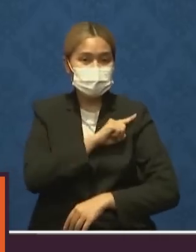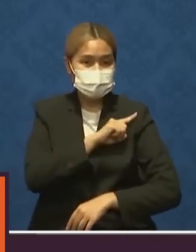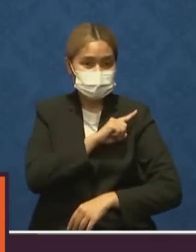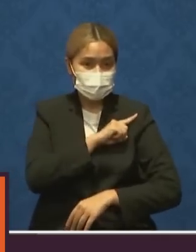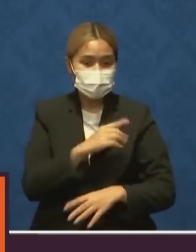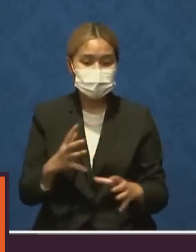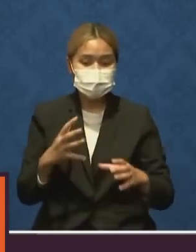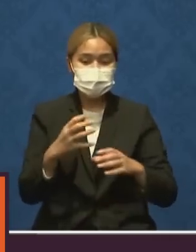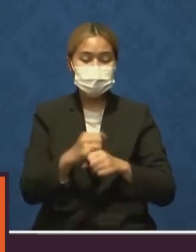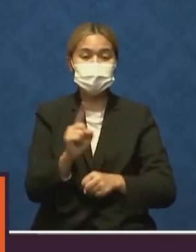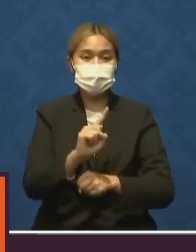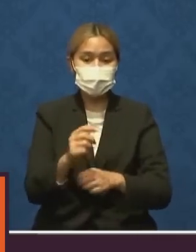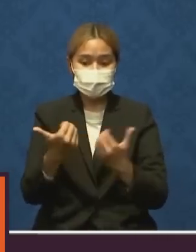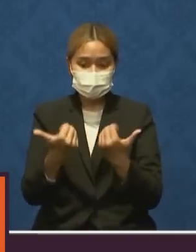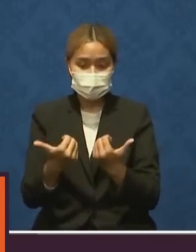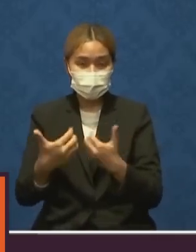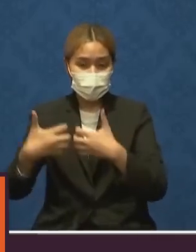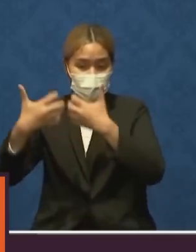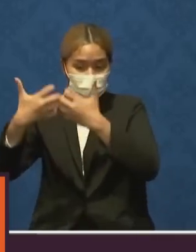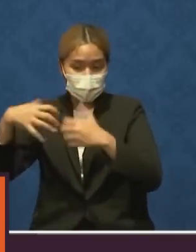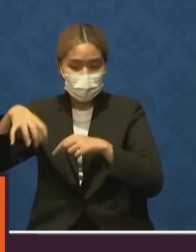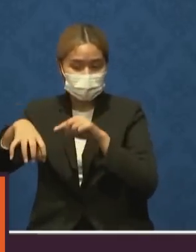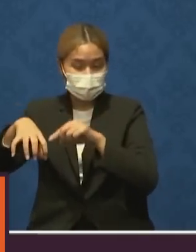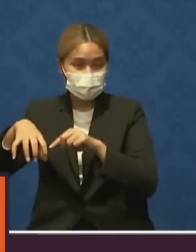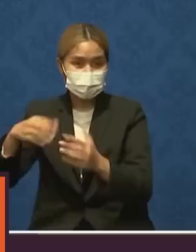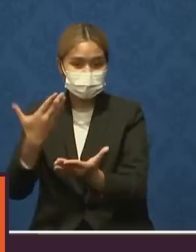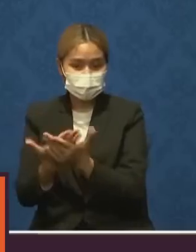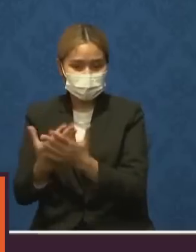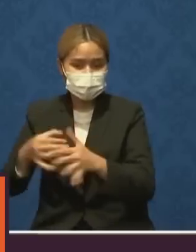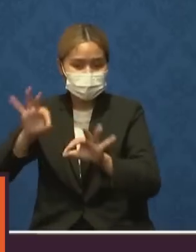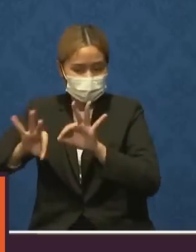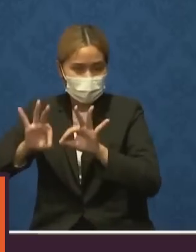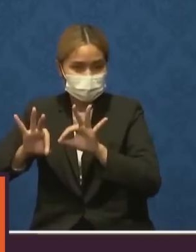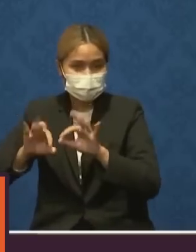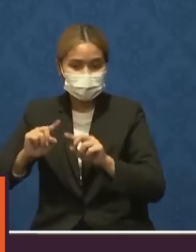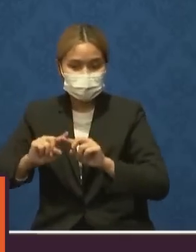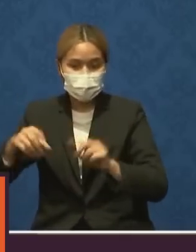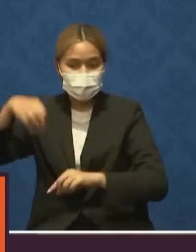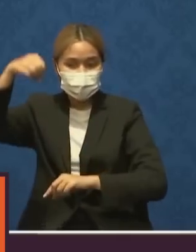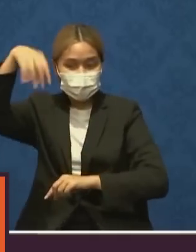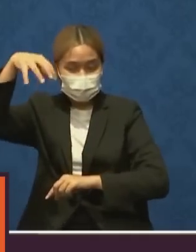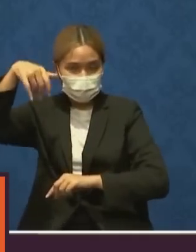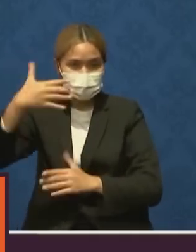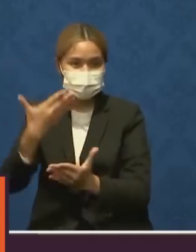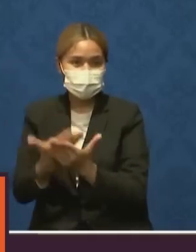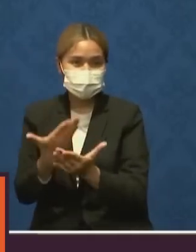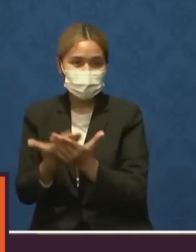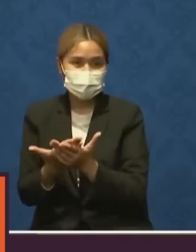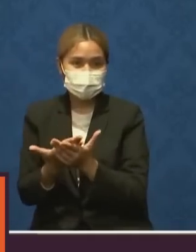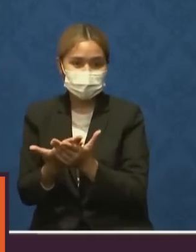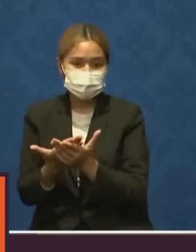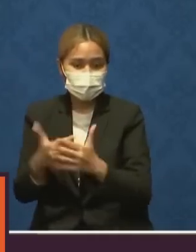ือว่าโงงานเี่ประหัดค่คจัขยะโรงไฟฟ้าได้กำไรแต่เปประชาชนนะครับ เป็คนจ่าย